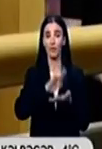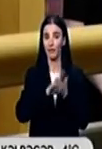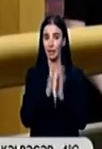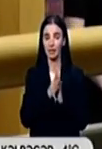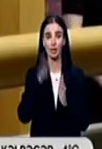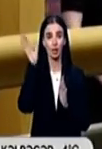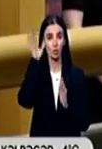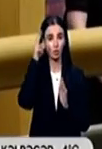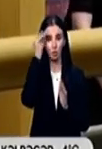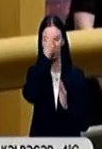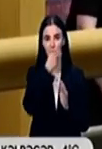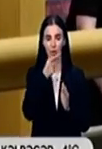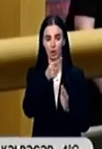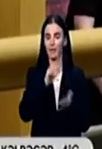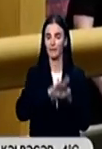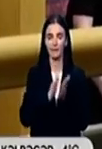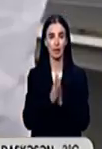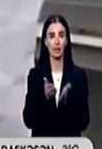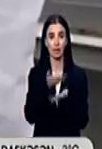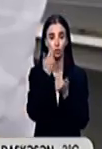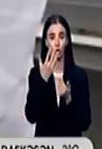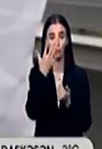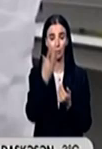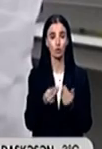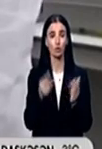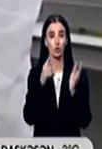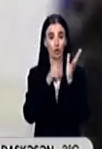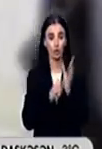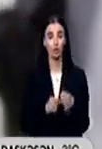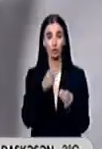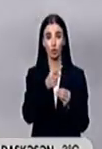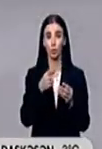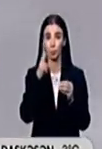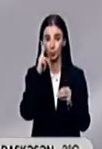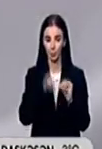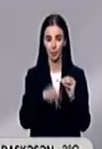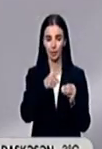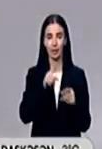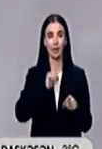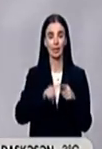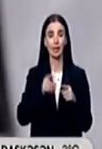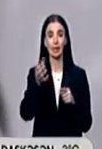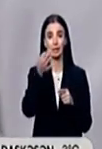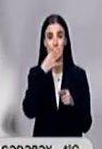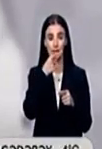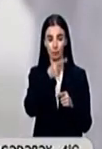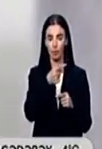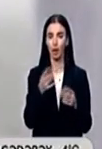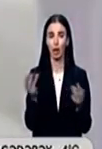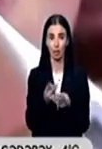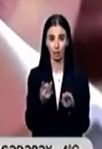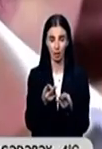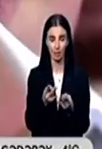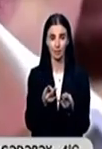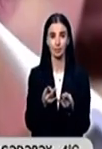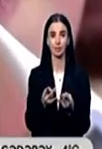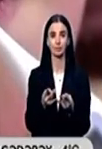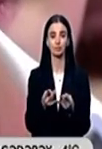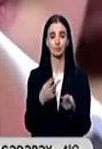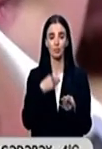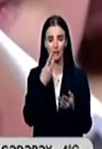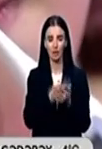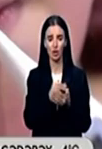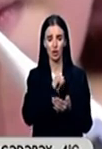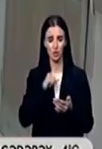Yüksək temperatur 5-7 gündən çox davam etdikdə, hərarət salıcı dərmanlara tabi olmadıqda, kəskin zəiflik, halsızlıq,